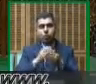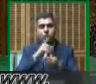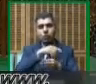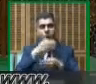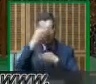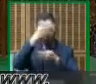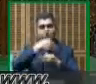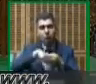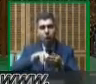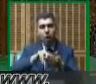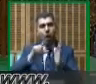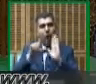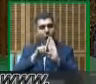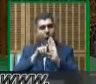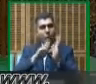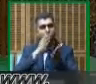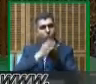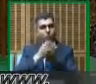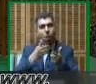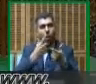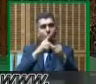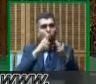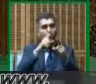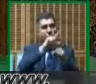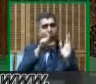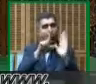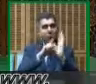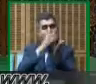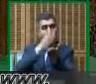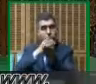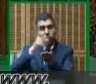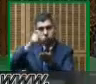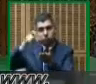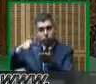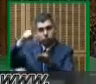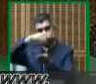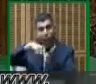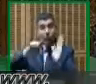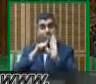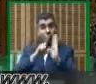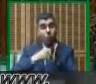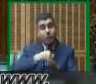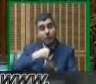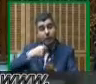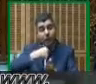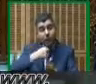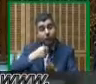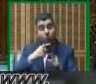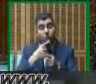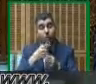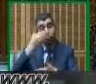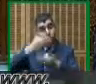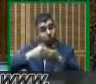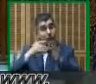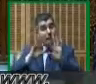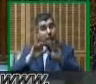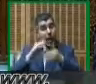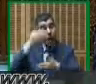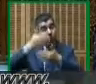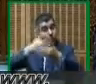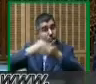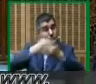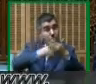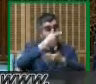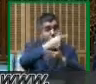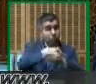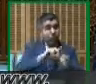في مجال التشريع والممارسة في مجال الحرية العامة وحقوق الإنسان وقانون الصحافة، فإن تقارير المنظمات والهيئات المحلية